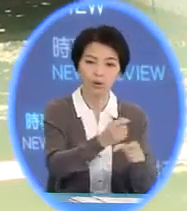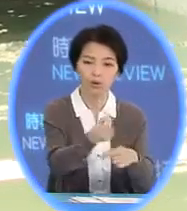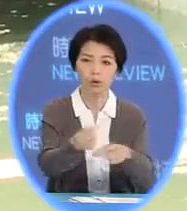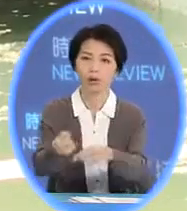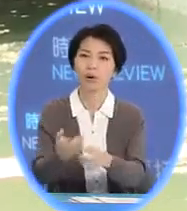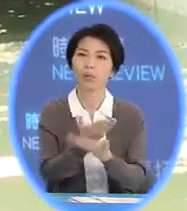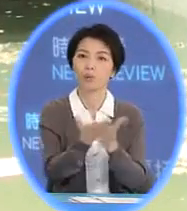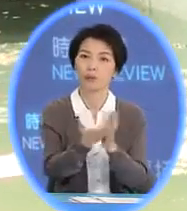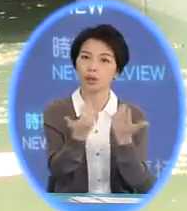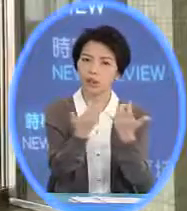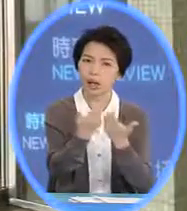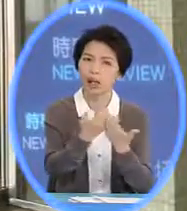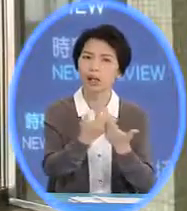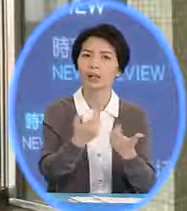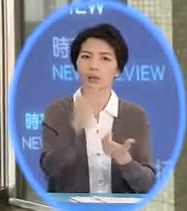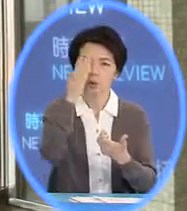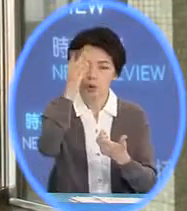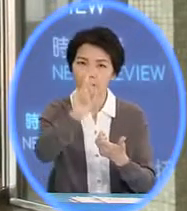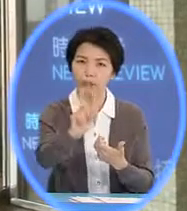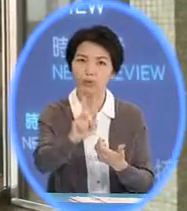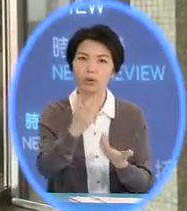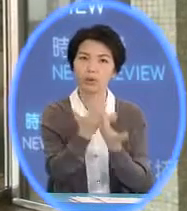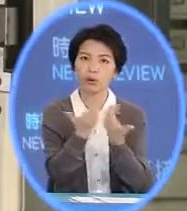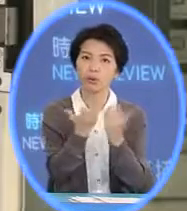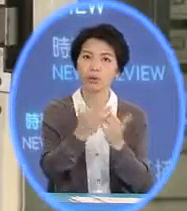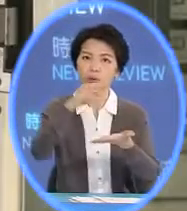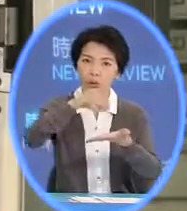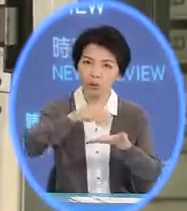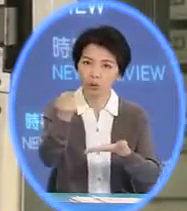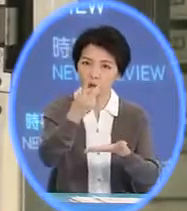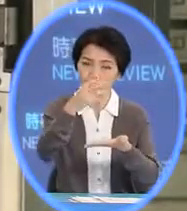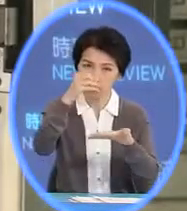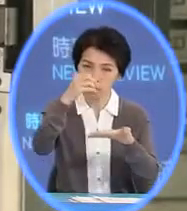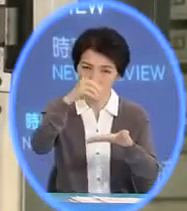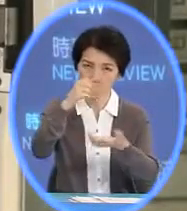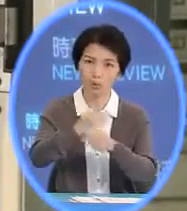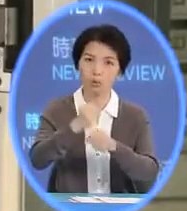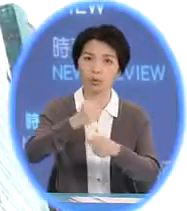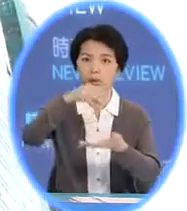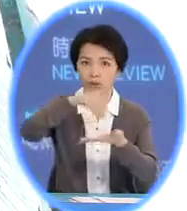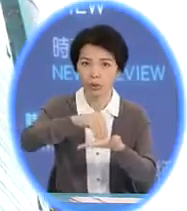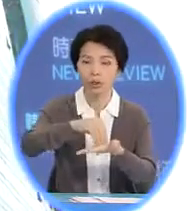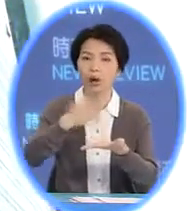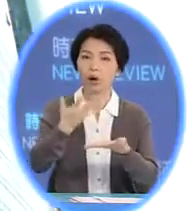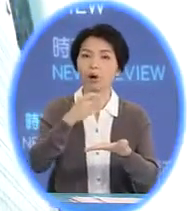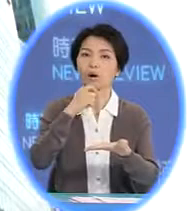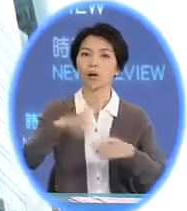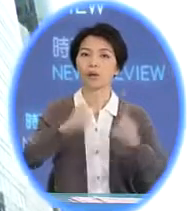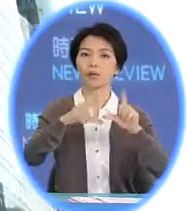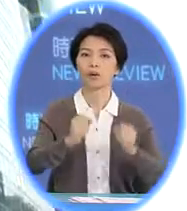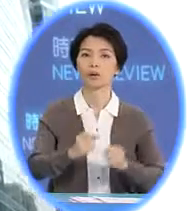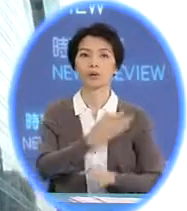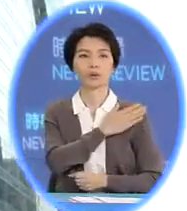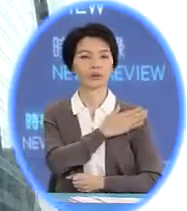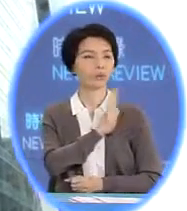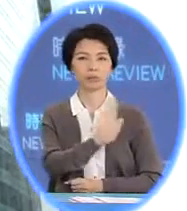估，亦都唔知道跟住個後果係點樣嘅決定咧？恐怕呢個就唔係我認為行政長官一個負責任